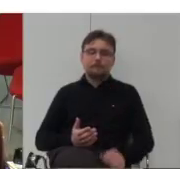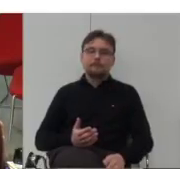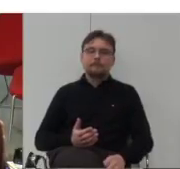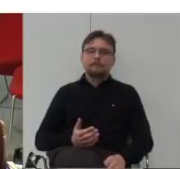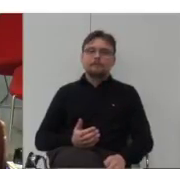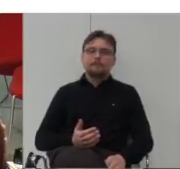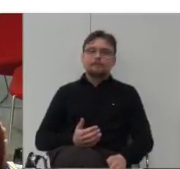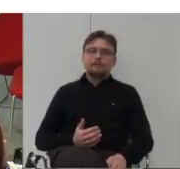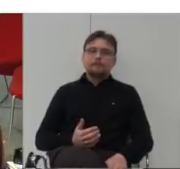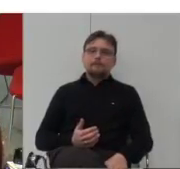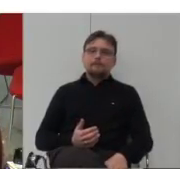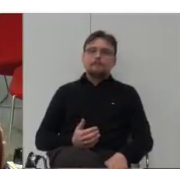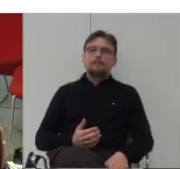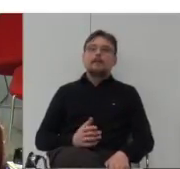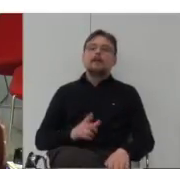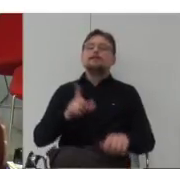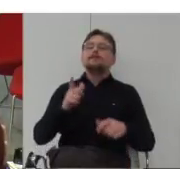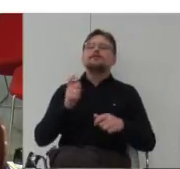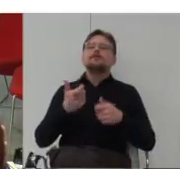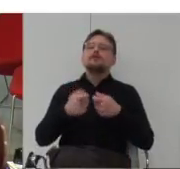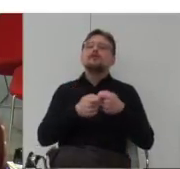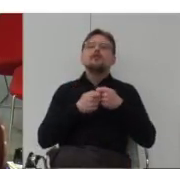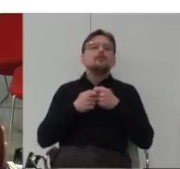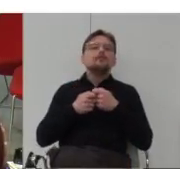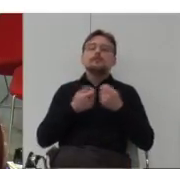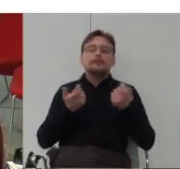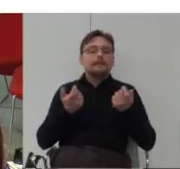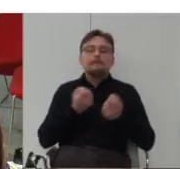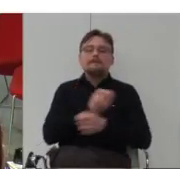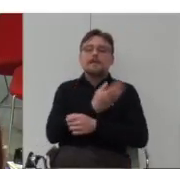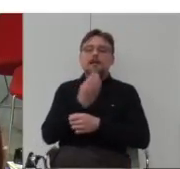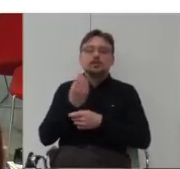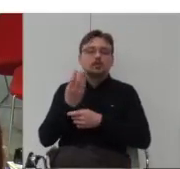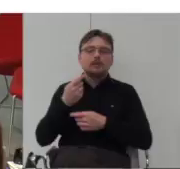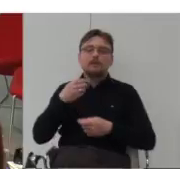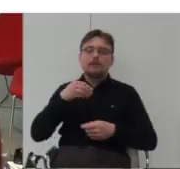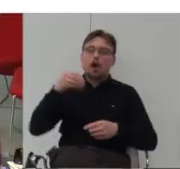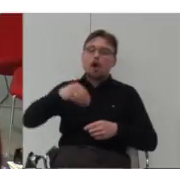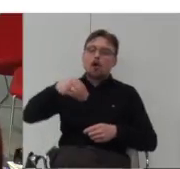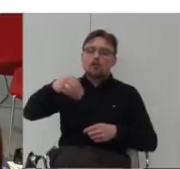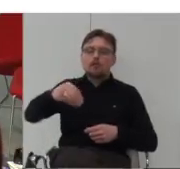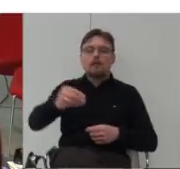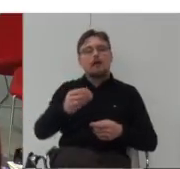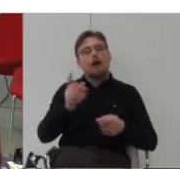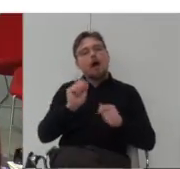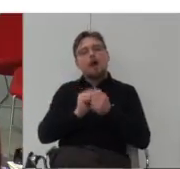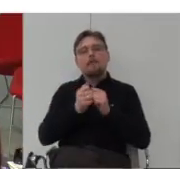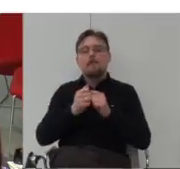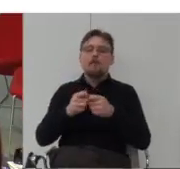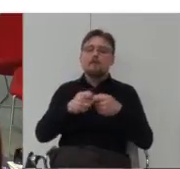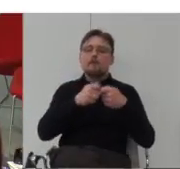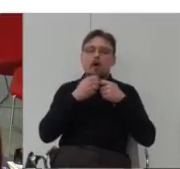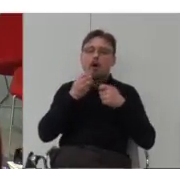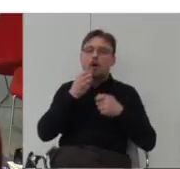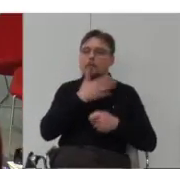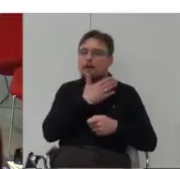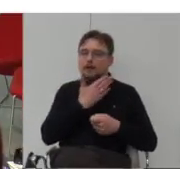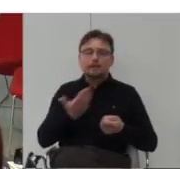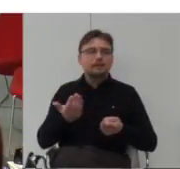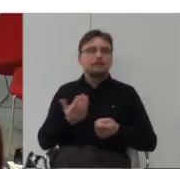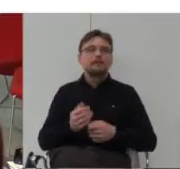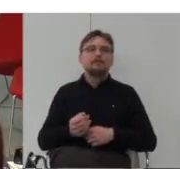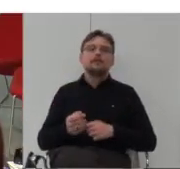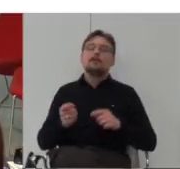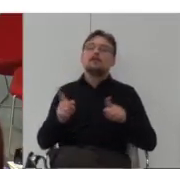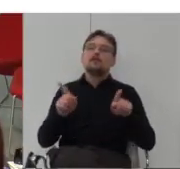okolicznych sąsiadów, to są właśnie warzywa na różne sposoby, od uprawy po wspólne obiady. I taka najbardziej